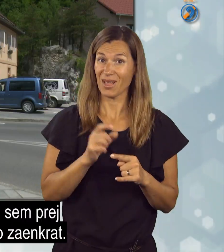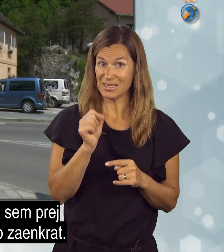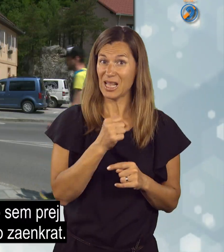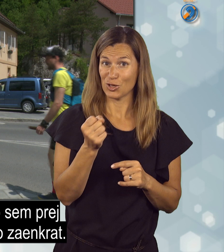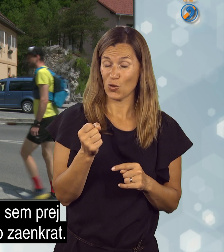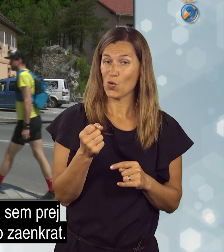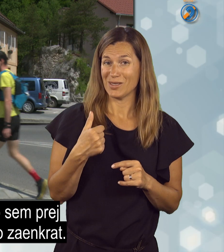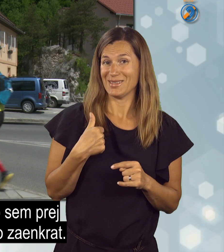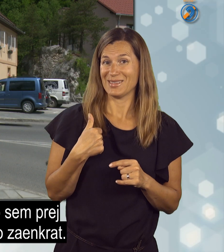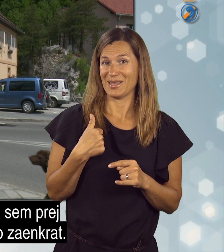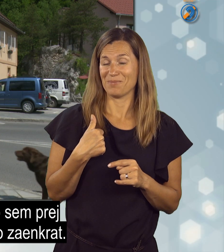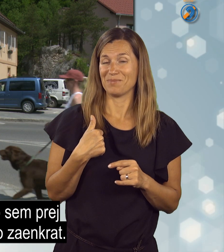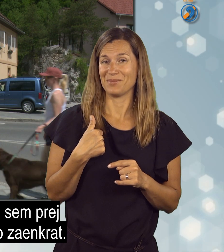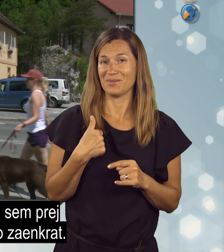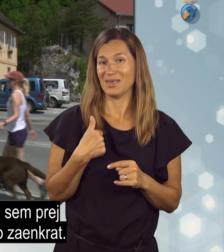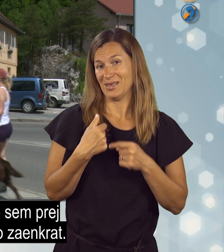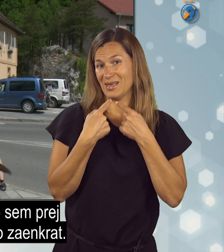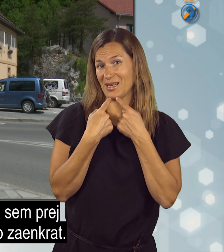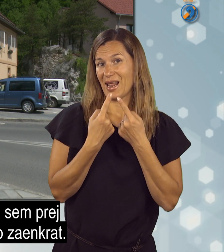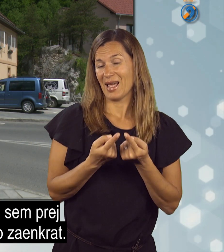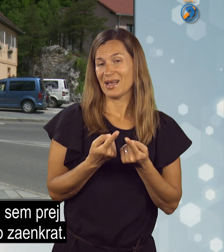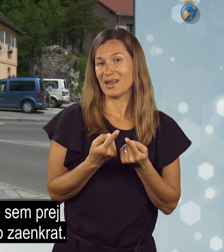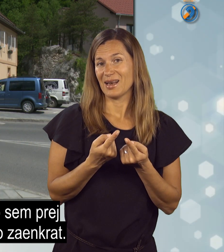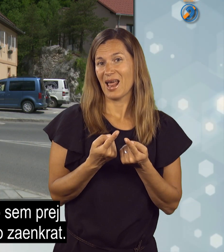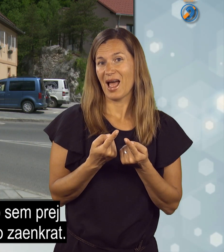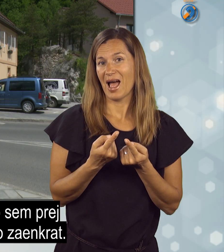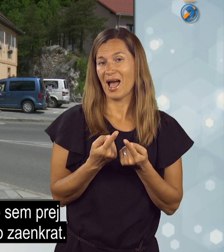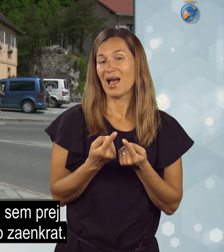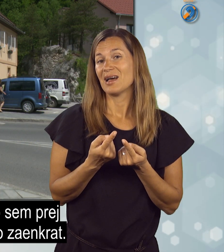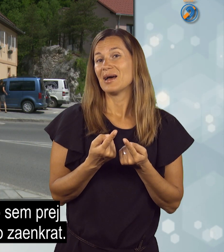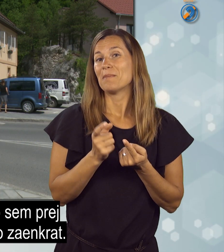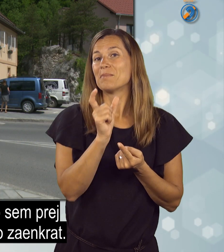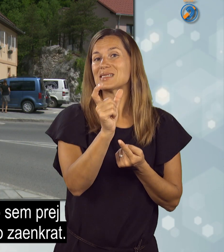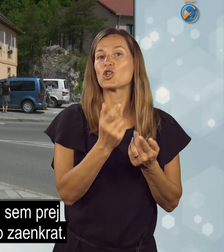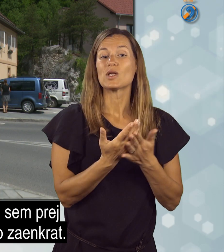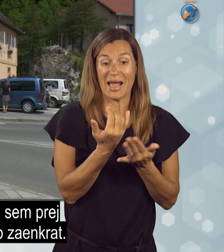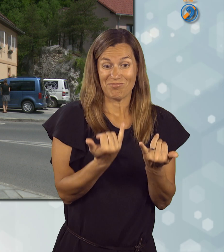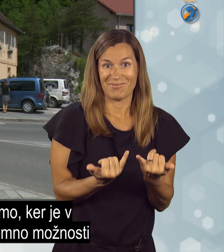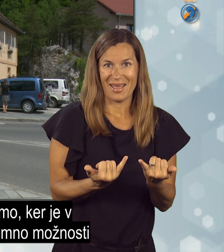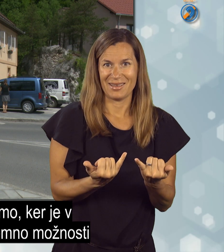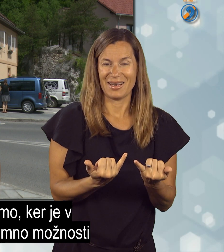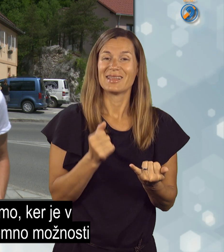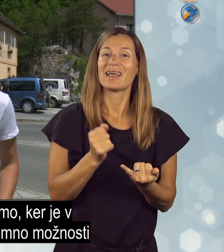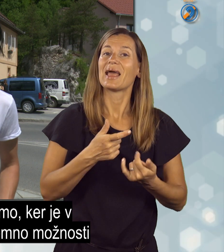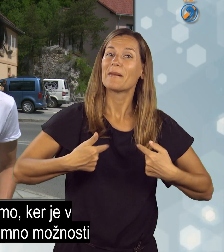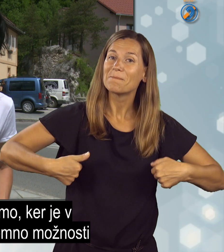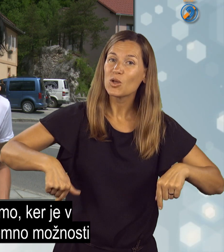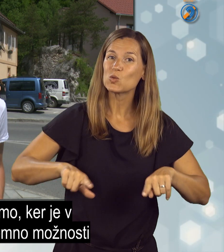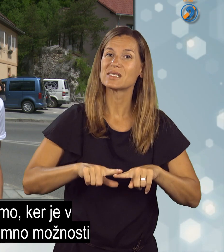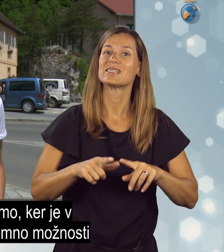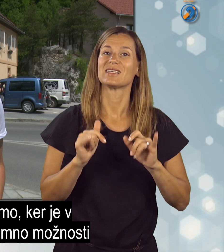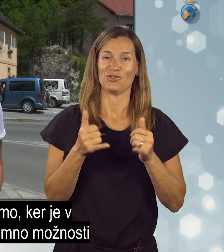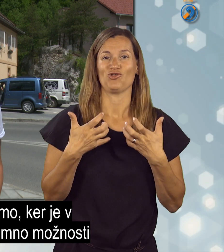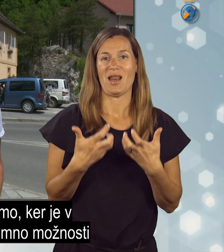Ravno zato sem prej tudi omenila, oziroma rekla besedo zaenkrat, ker si seveda tudi mi vsi